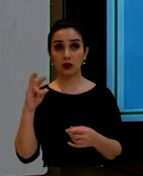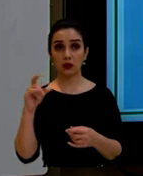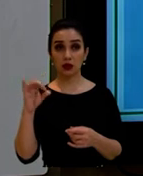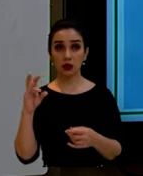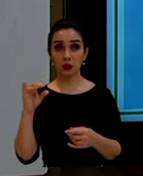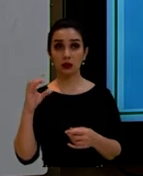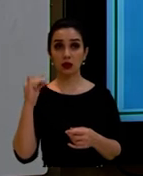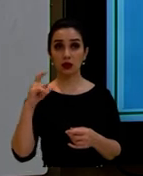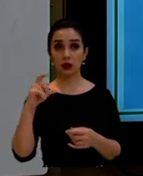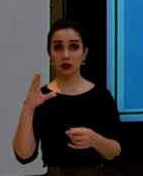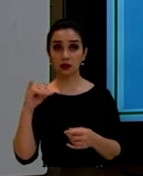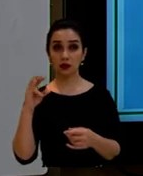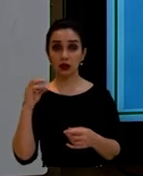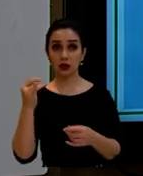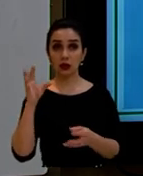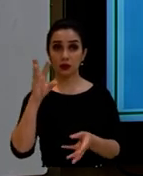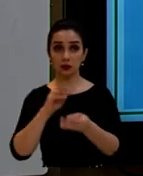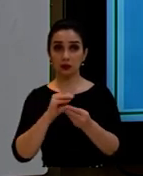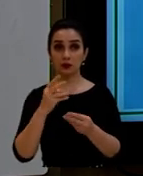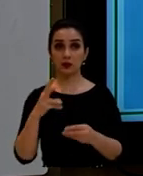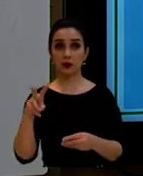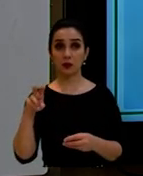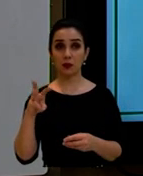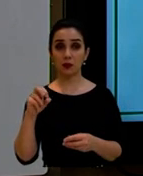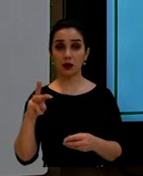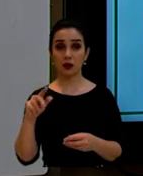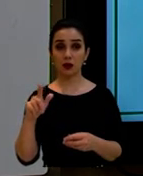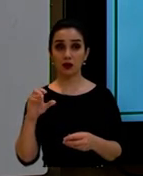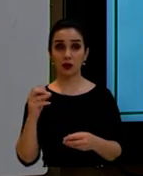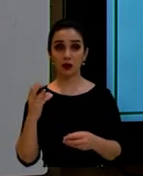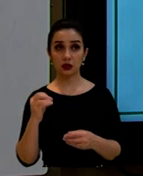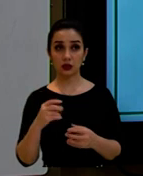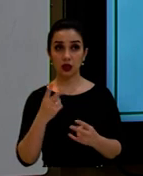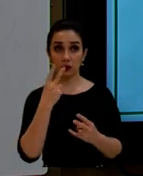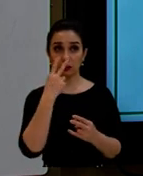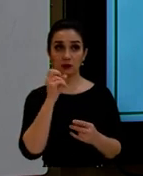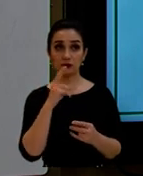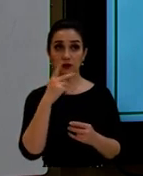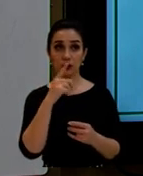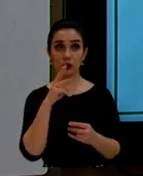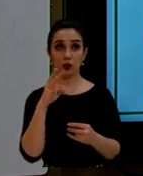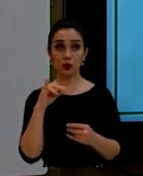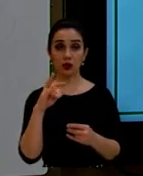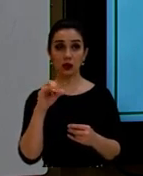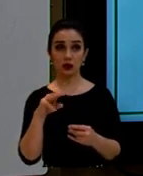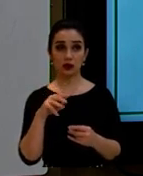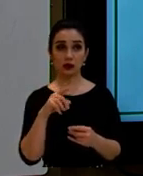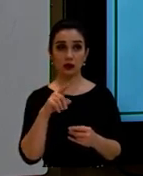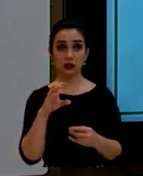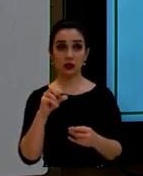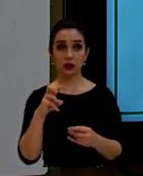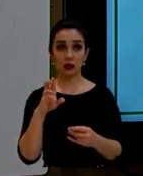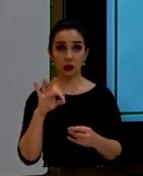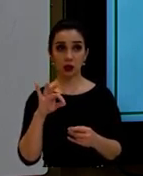и экваториальные народы – мальгаши. Вот как они выглядят. Мулаты,